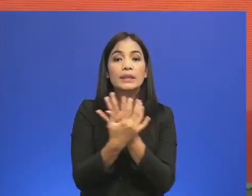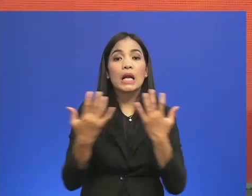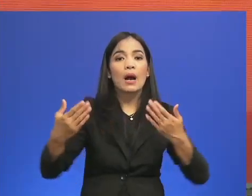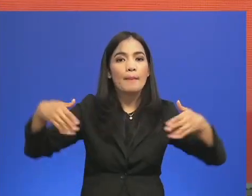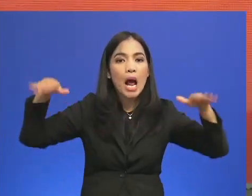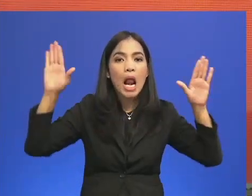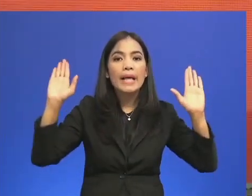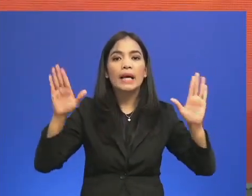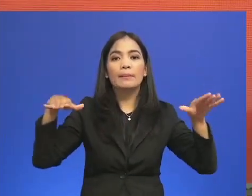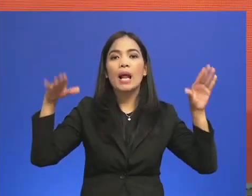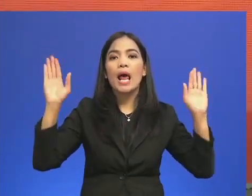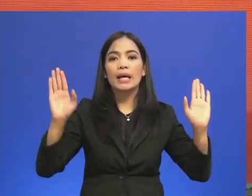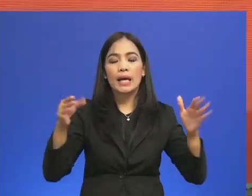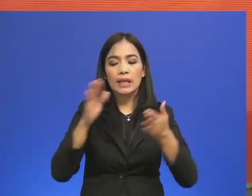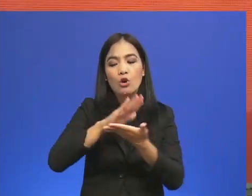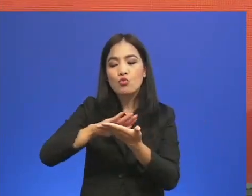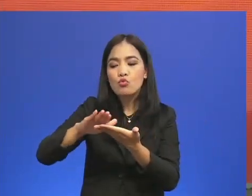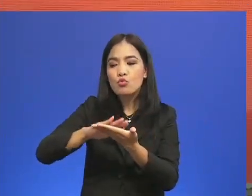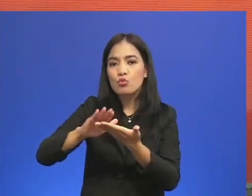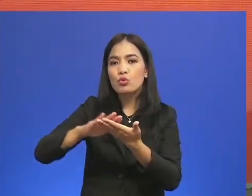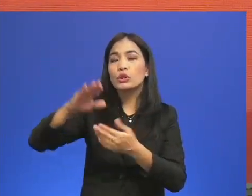malaikat-malaikat yang kudus di surga.